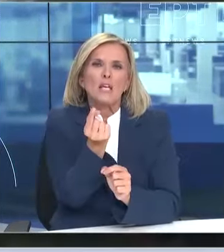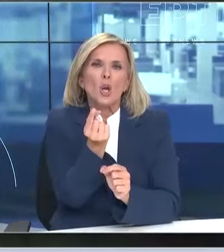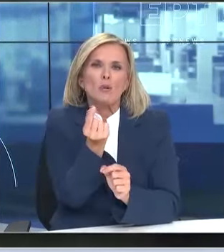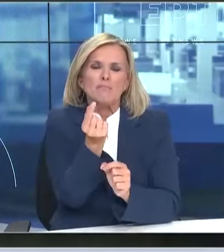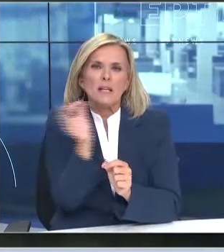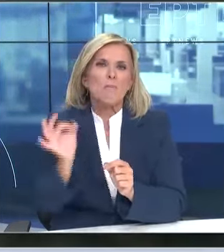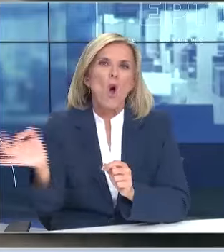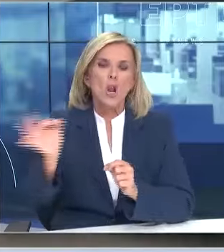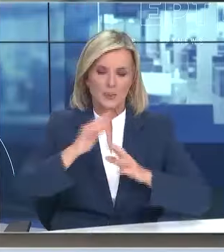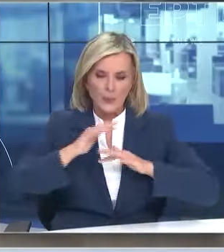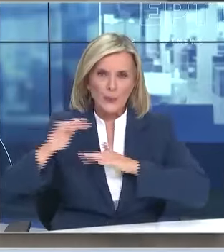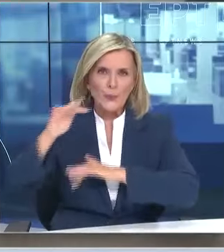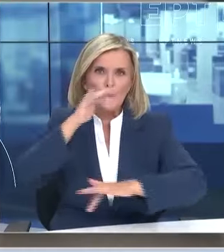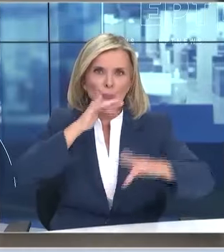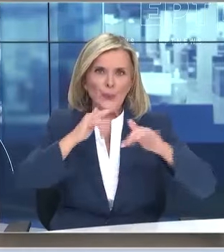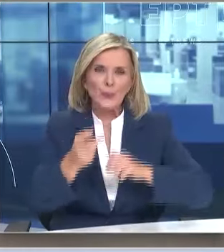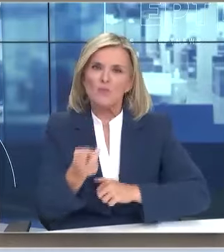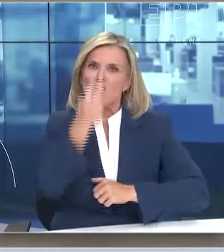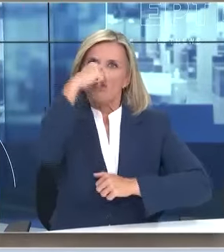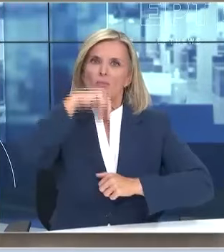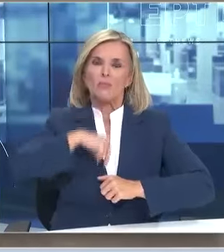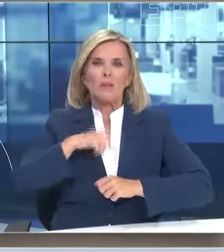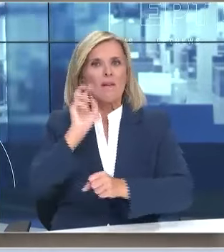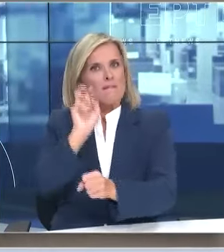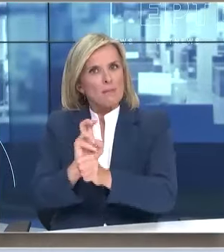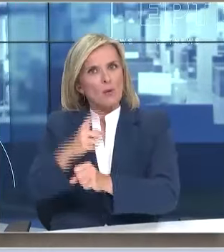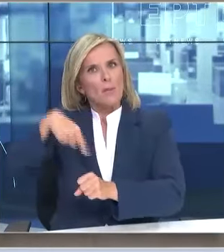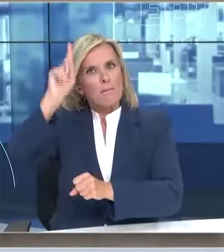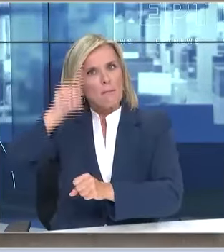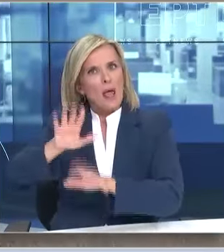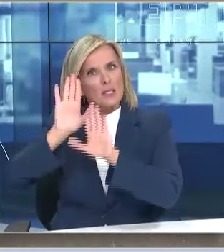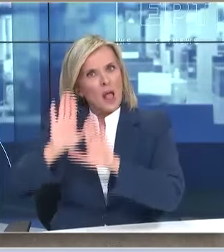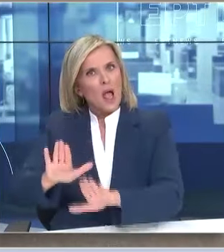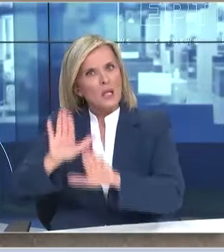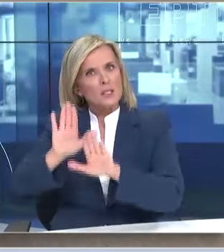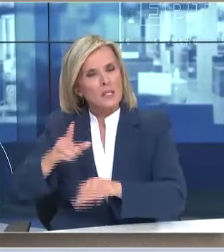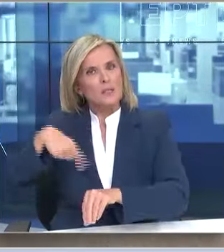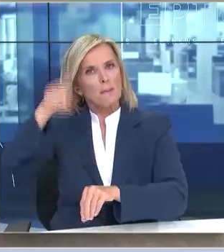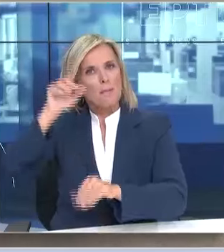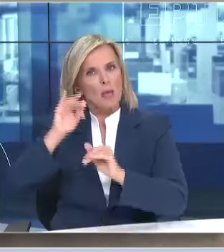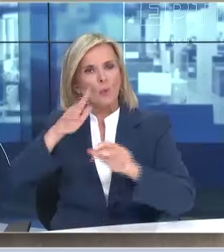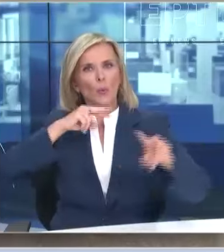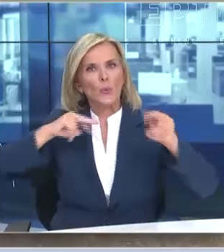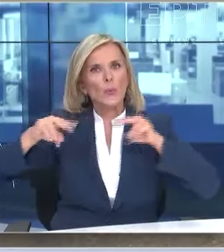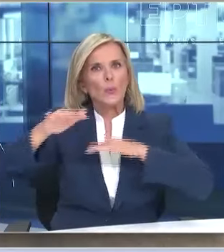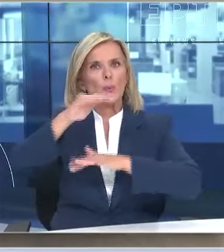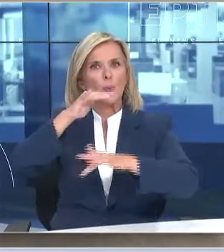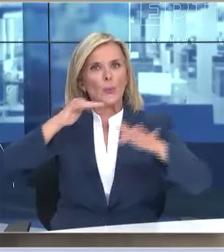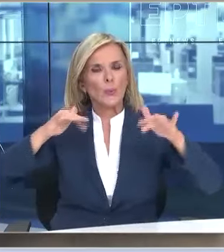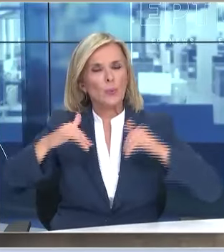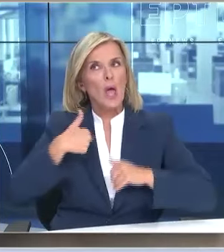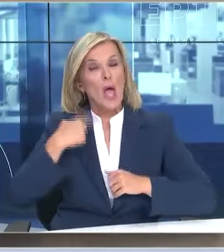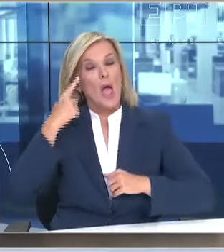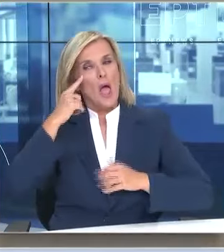Κοιτάξτε, εξαρτάται λίγο από το πώς θα εξελιχθεί η διαχείριση της πυρκαγιάς. Θεωρώ ότι θα μείνουν σίγουρα σε